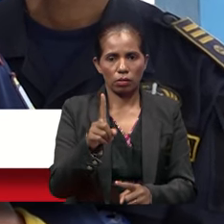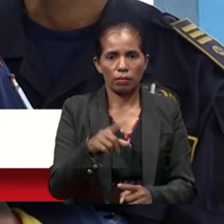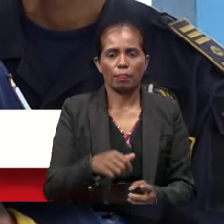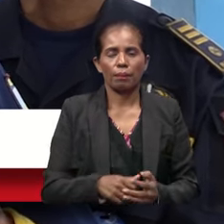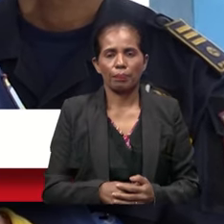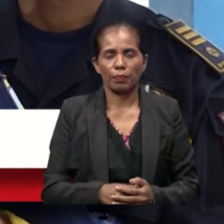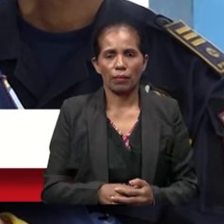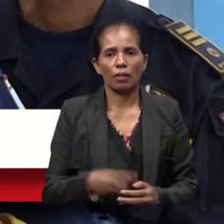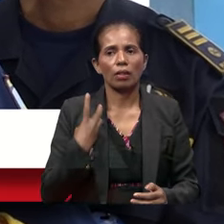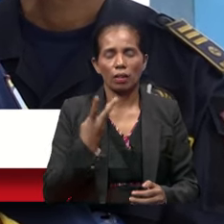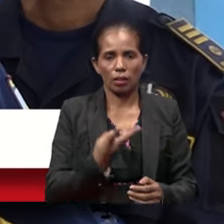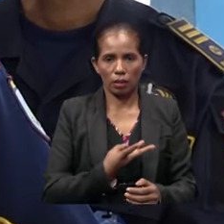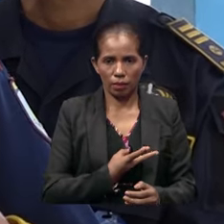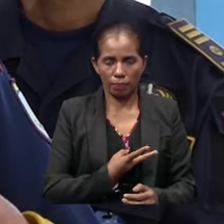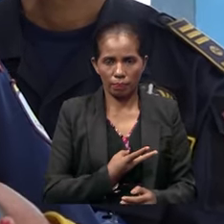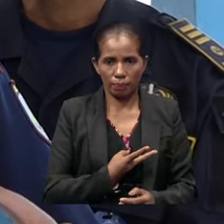ita